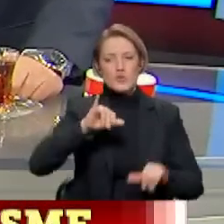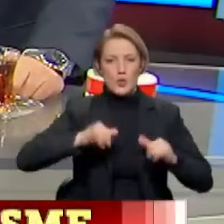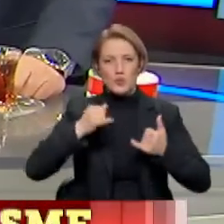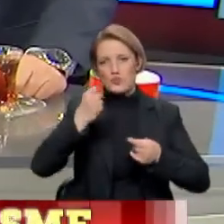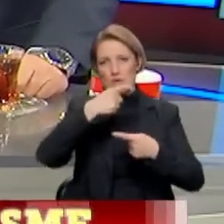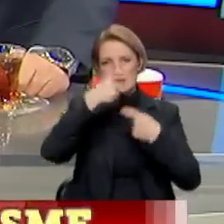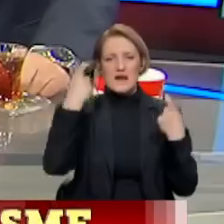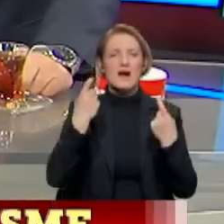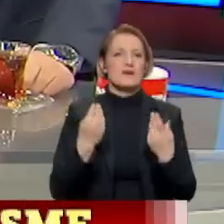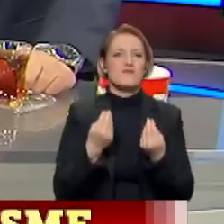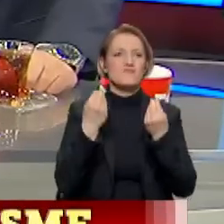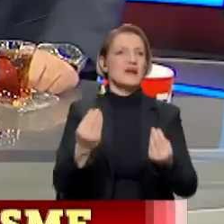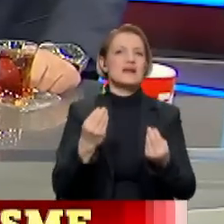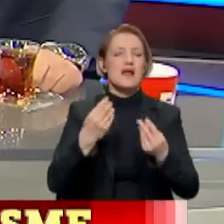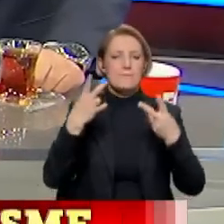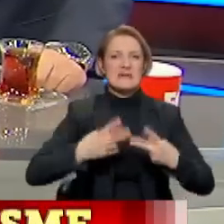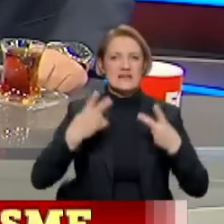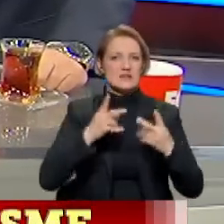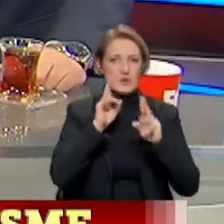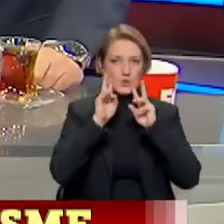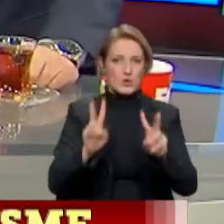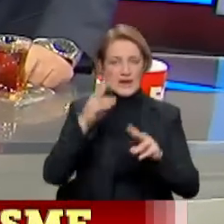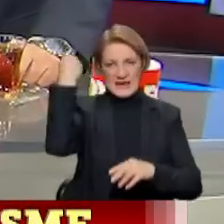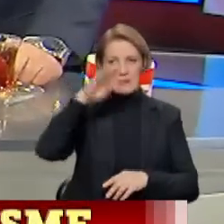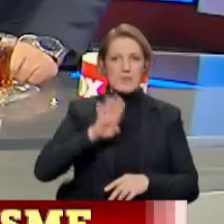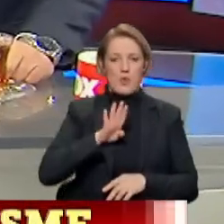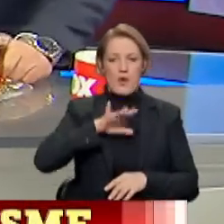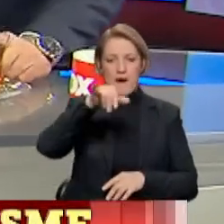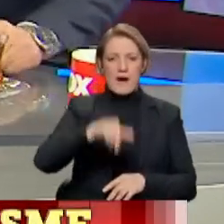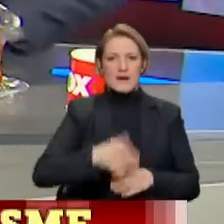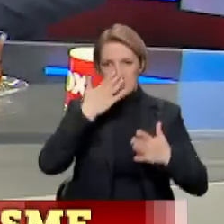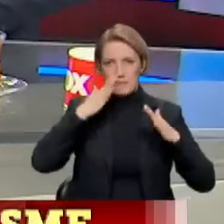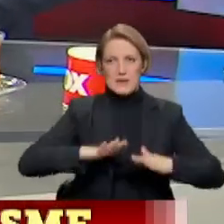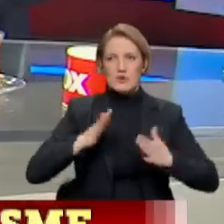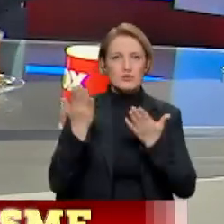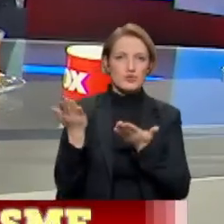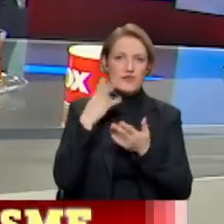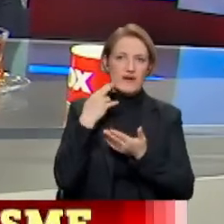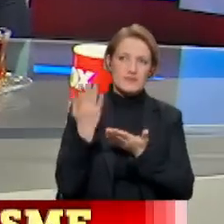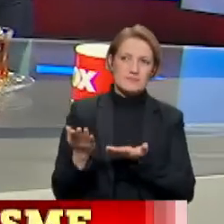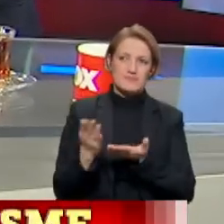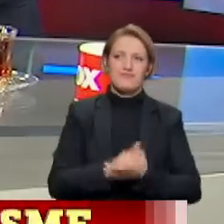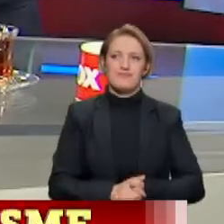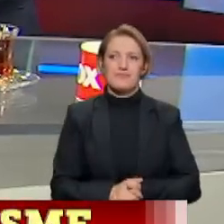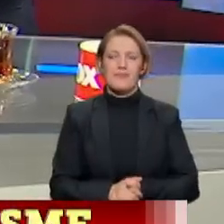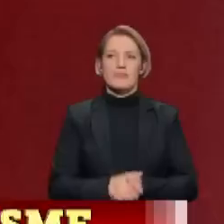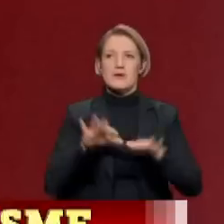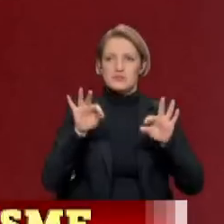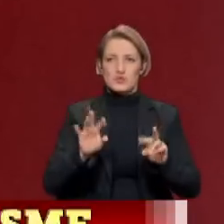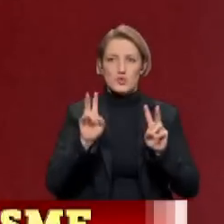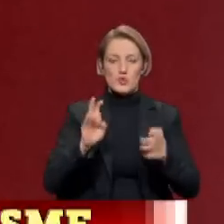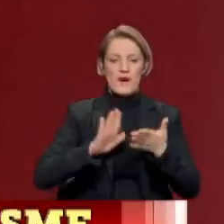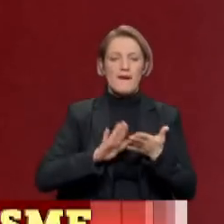sıcak, verilen mesajları görüyorsunuz. Ekrem İmamoğlu hakkında bekliyor muydunuz efendim? Yani bu